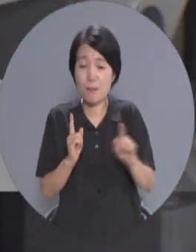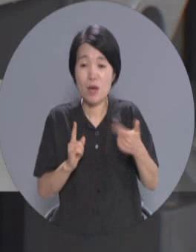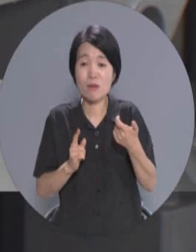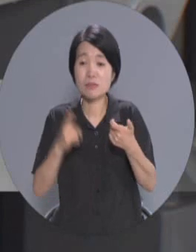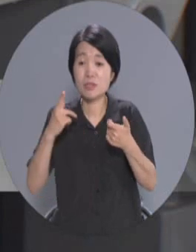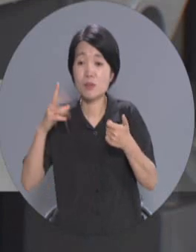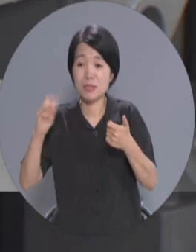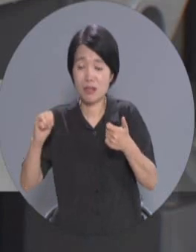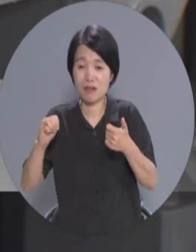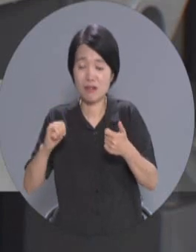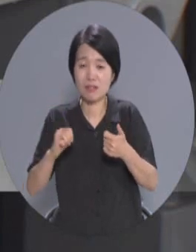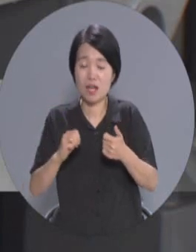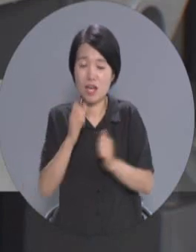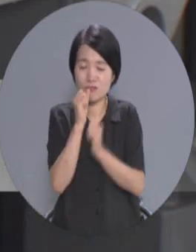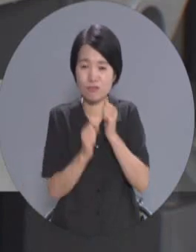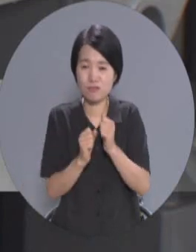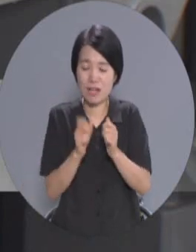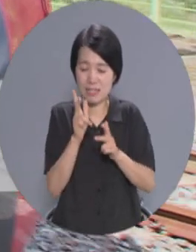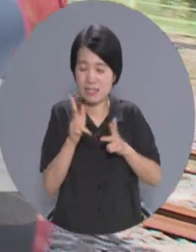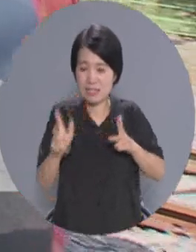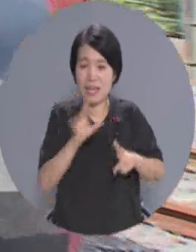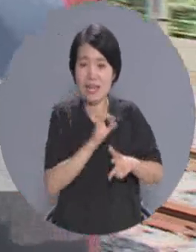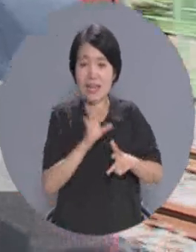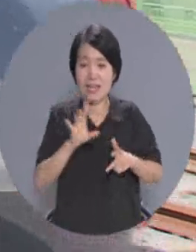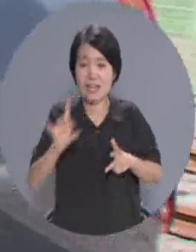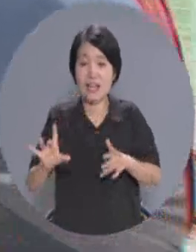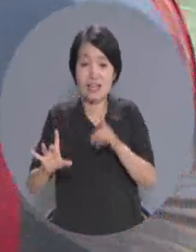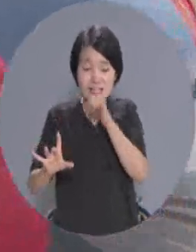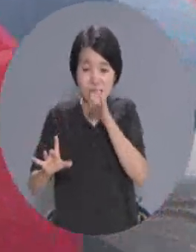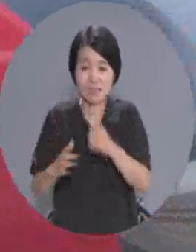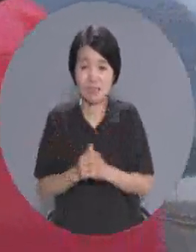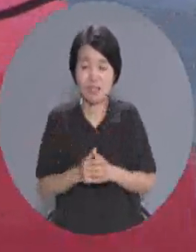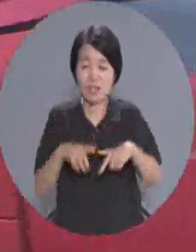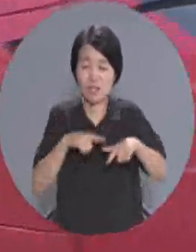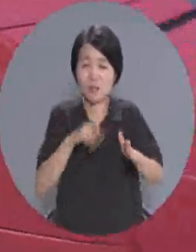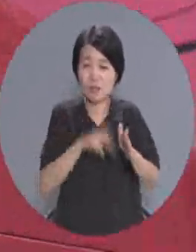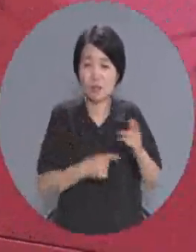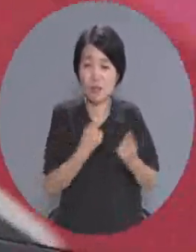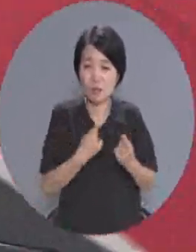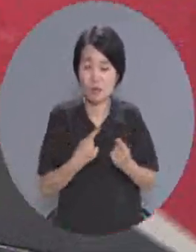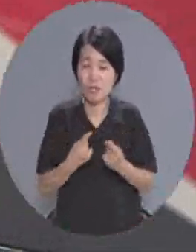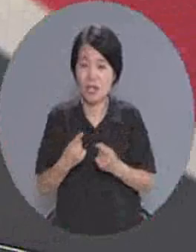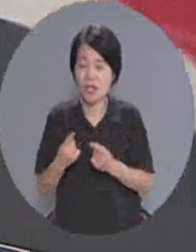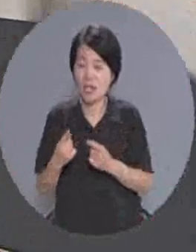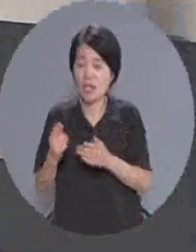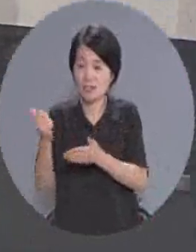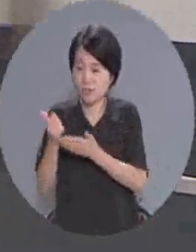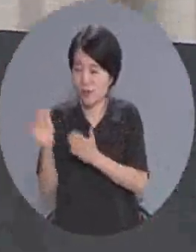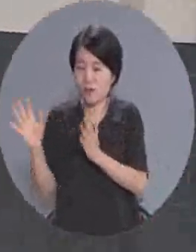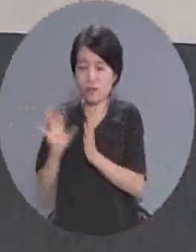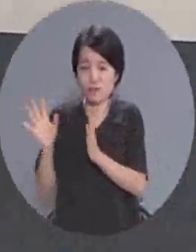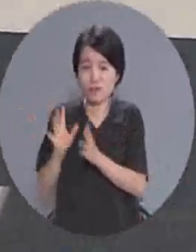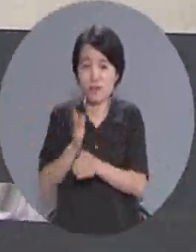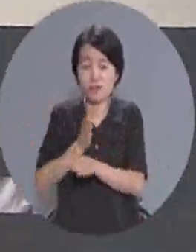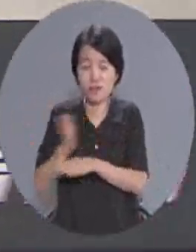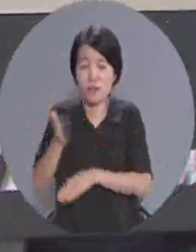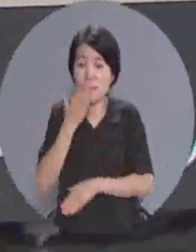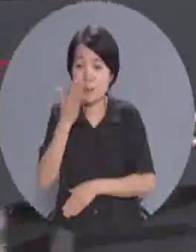150km로 동력장치가 열차 전체에 분산돼 기존 일반 열차보다 많은 승객을 수송할 수